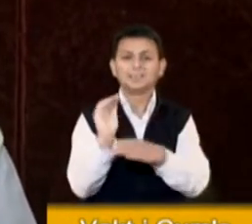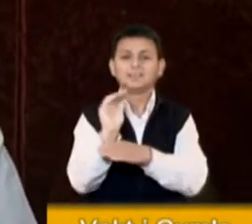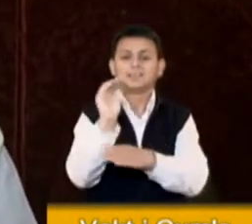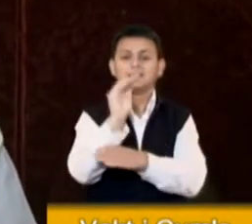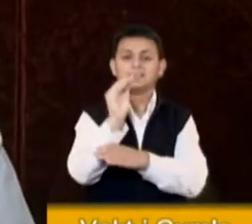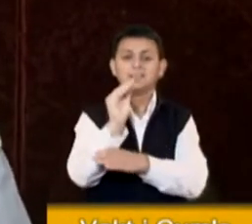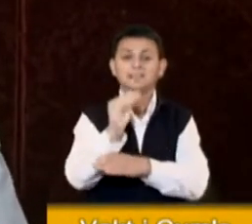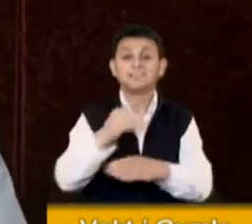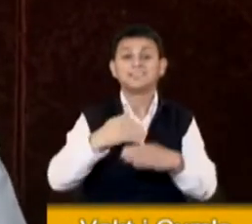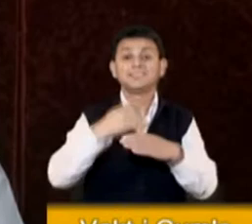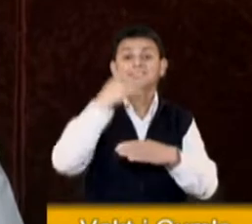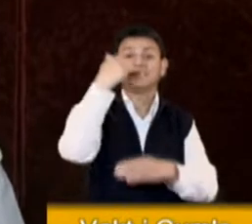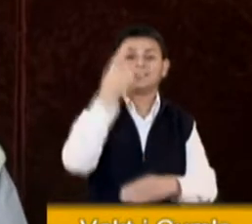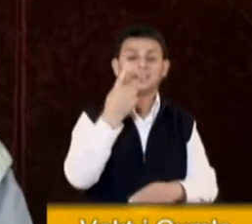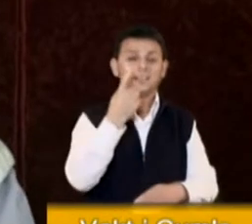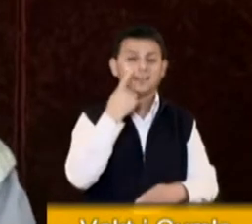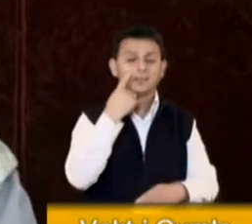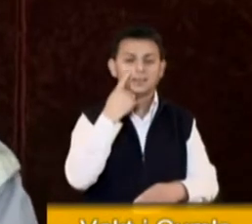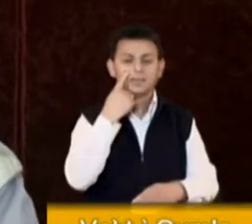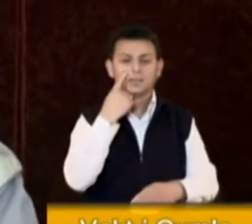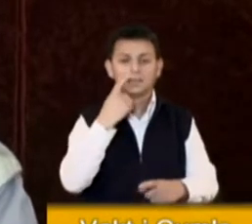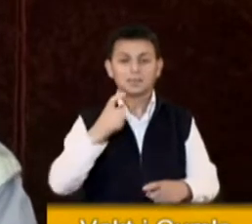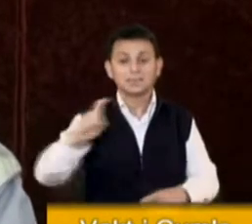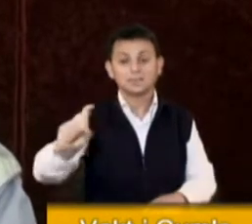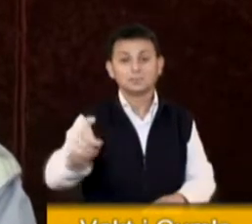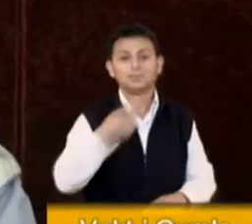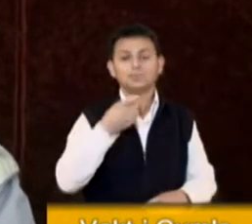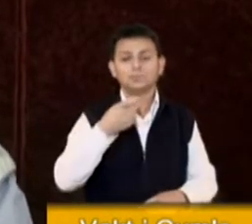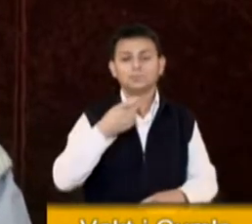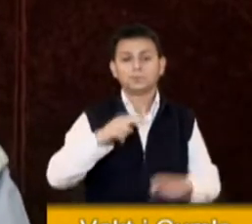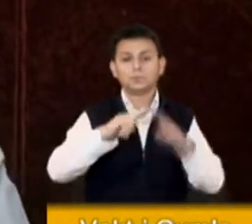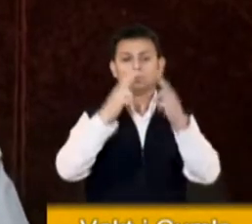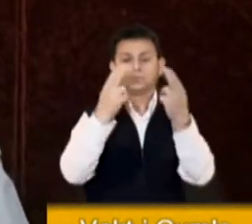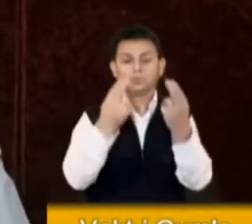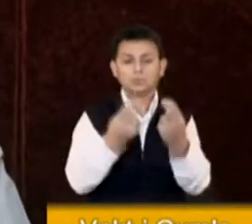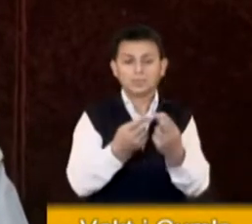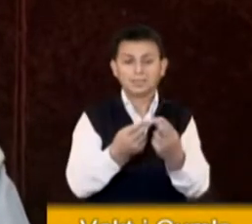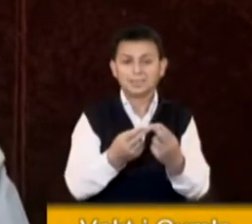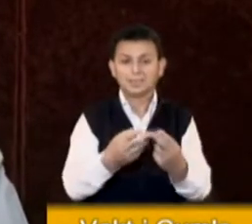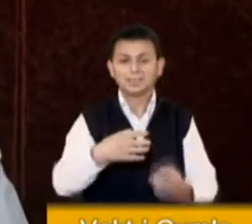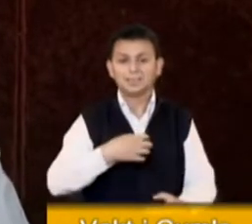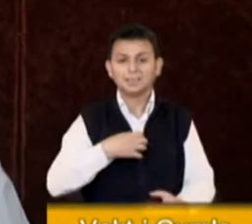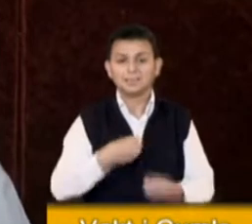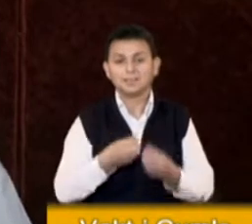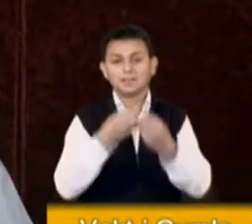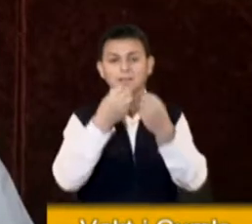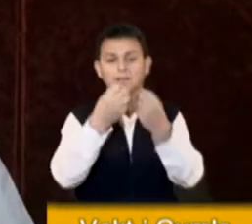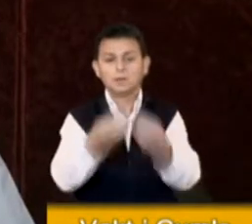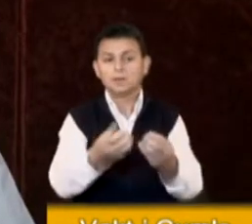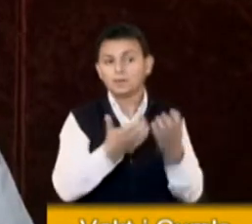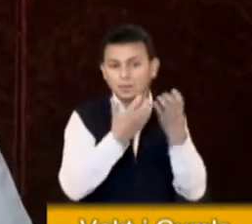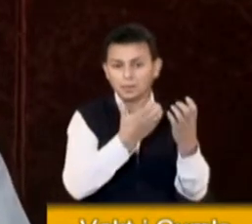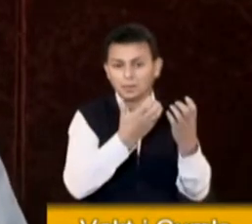ahirette bulurum diye dünya hayatında kendisine verilen bu nimetlere nankörlük ettiği